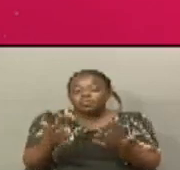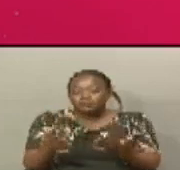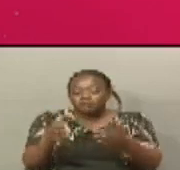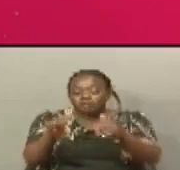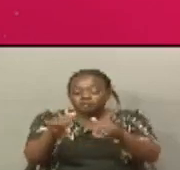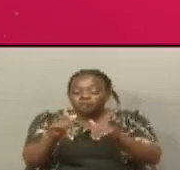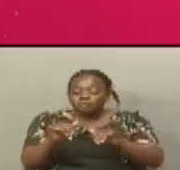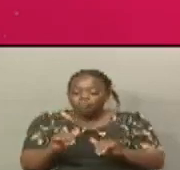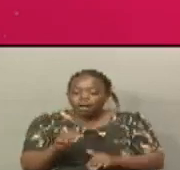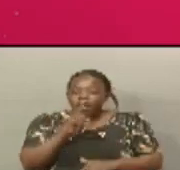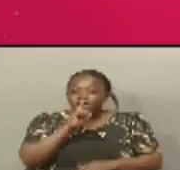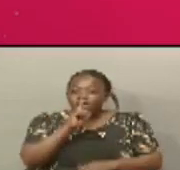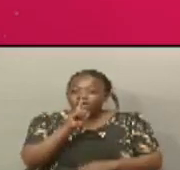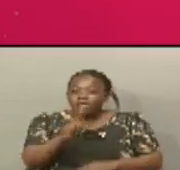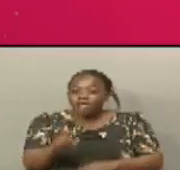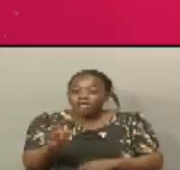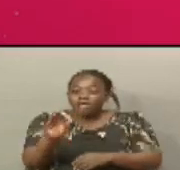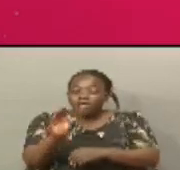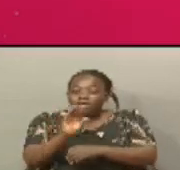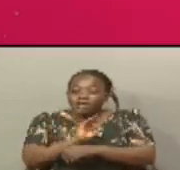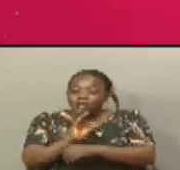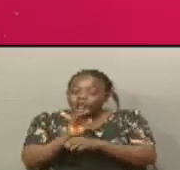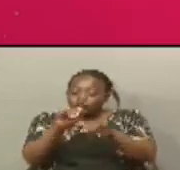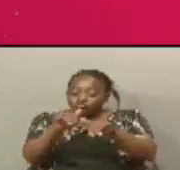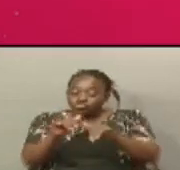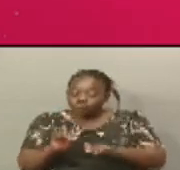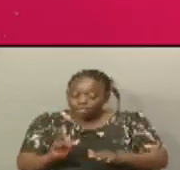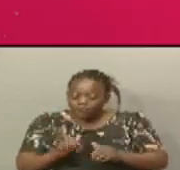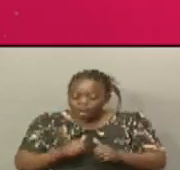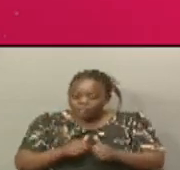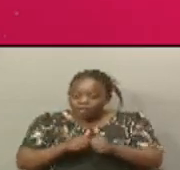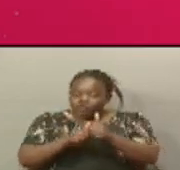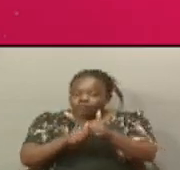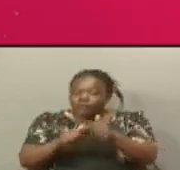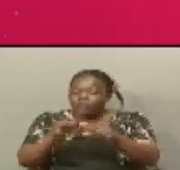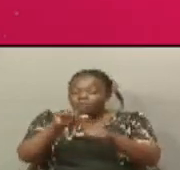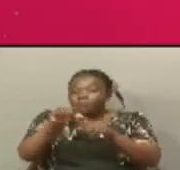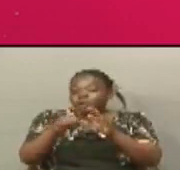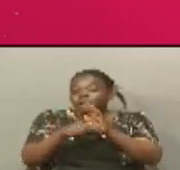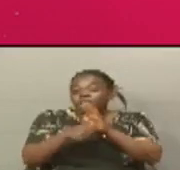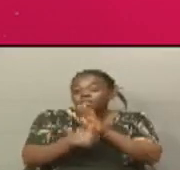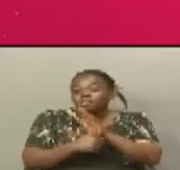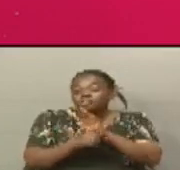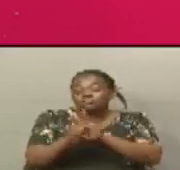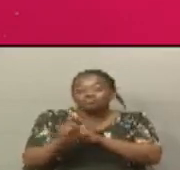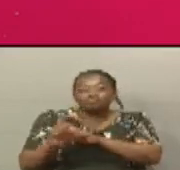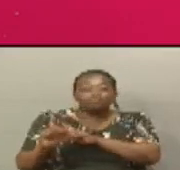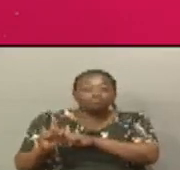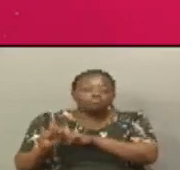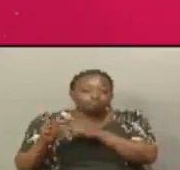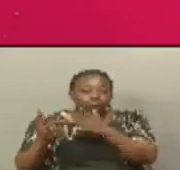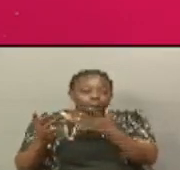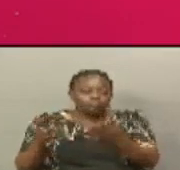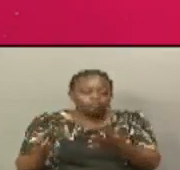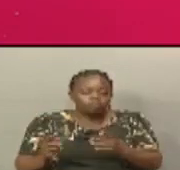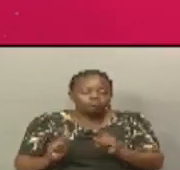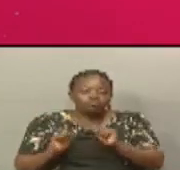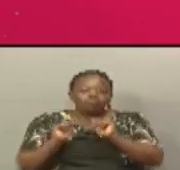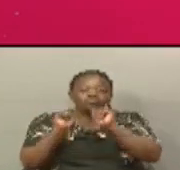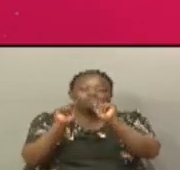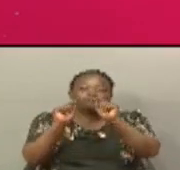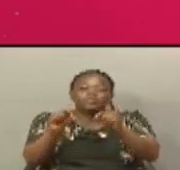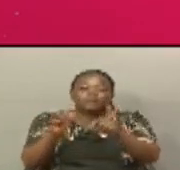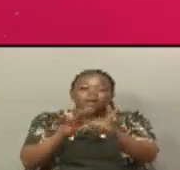Among alagidde akakiiko ka Parliament akalondoola ensonga z'ebyokwerinda okubisaamu engatto